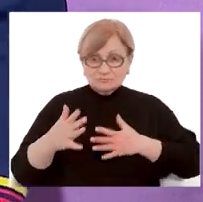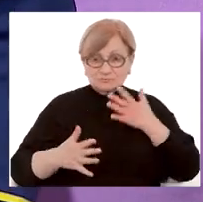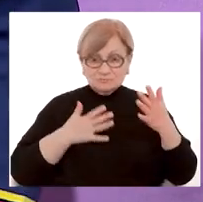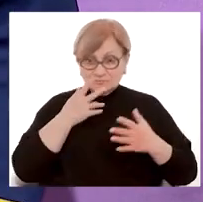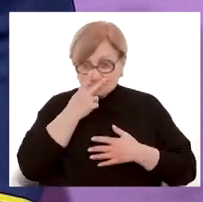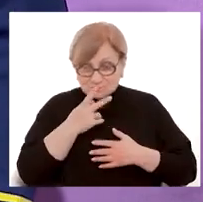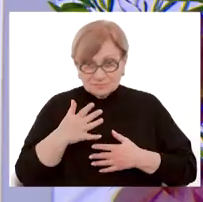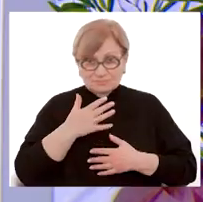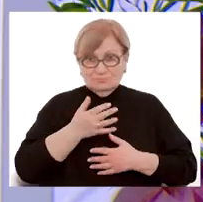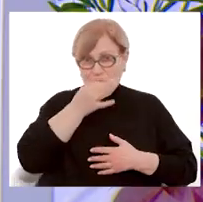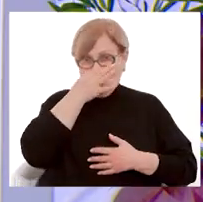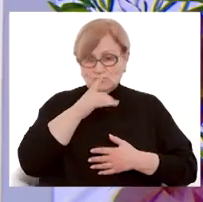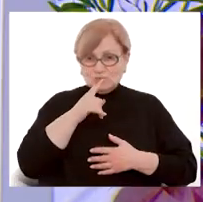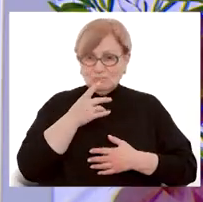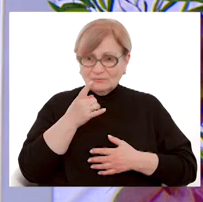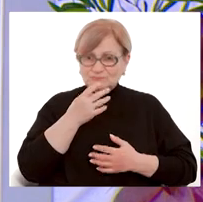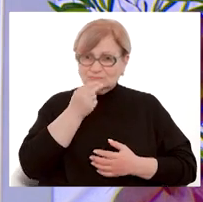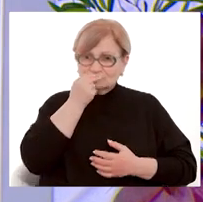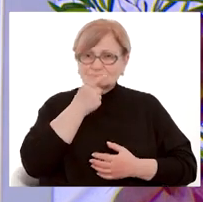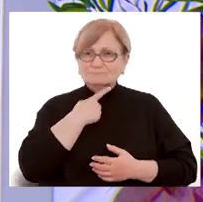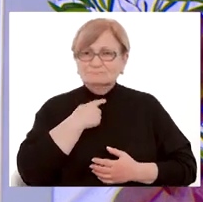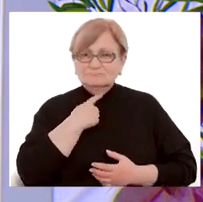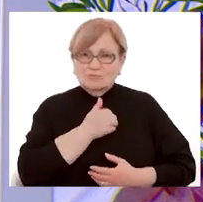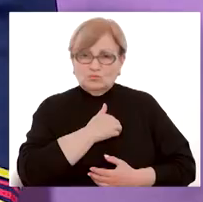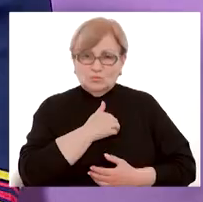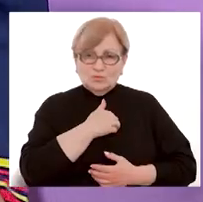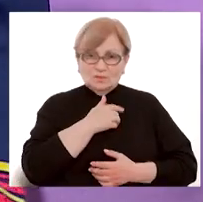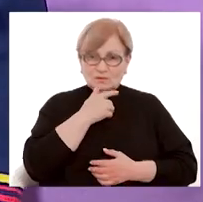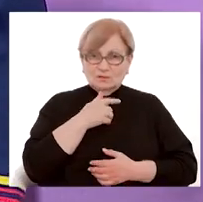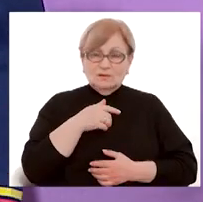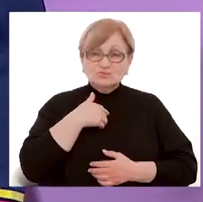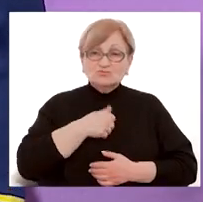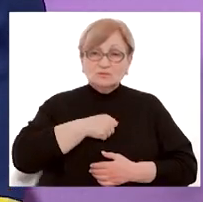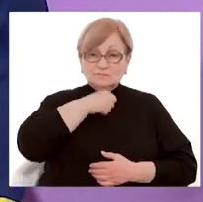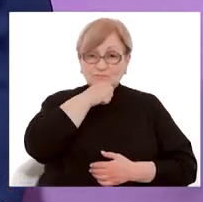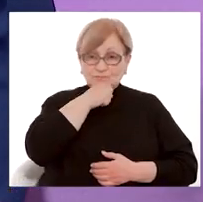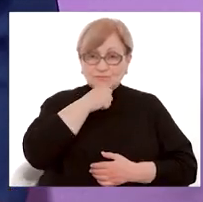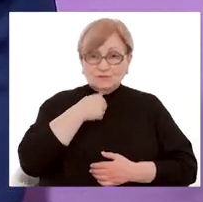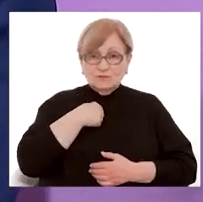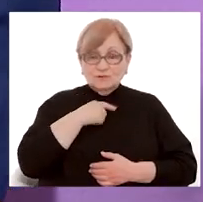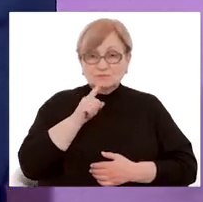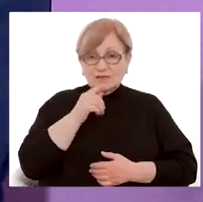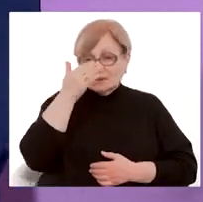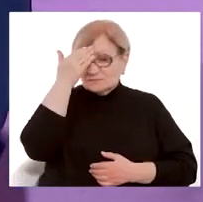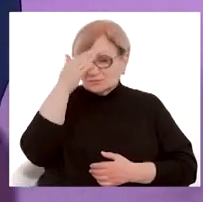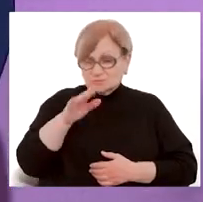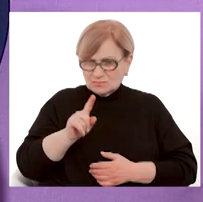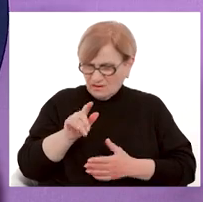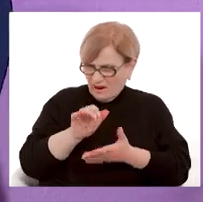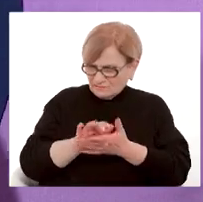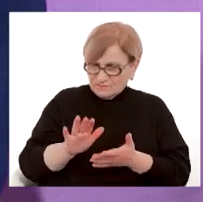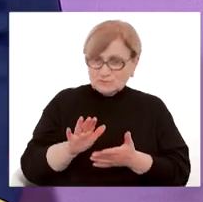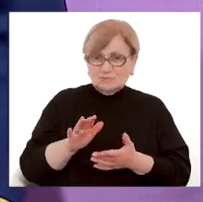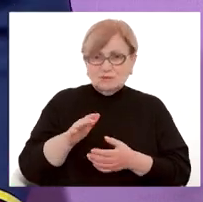რომ მიმღებლობა გაჩნდეს ზოგადად კვებისადმი, ხო? იმიტომ რომ ჩვენ, აი ჩვენ დასულ ასაკში თქვათ რაღაცა ჩვენთვის უცხო პროდუქტი თუ